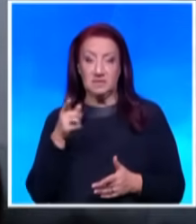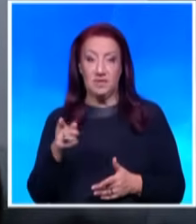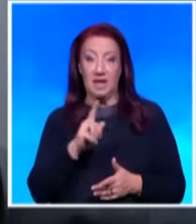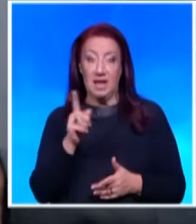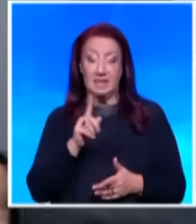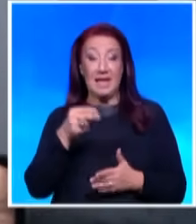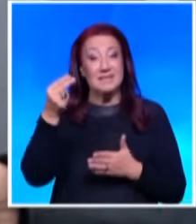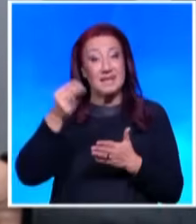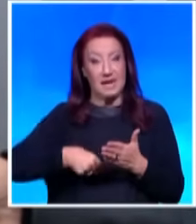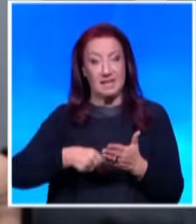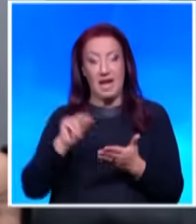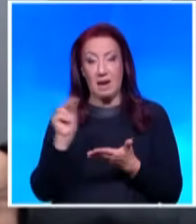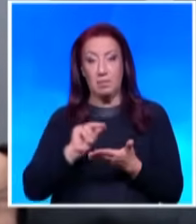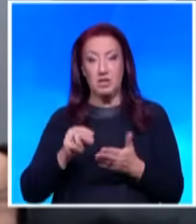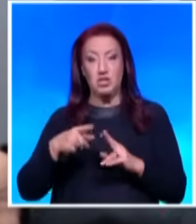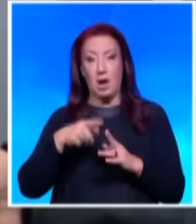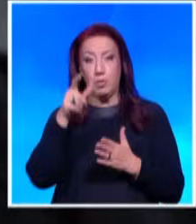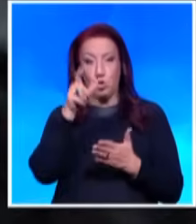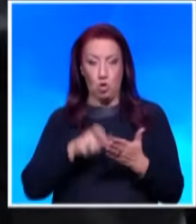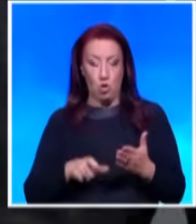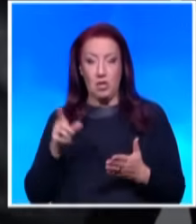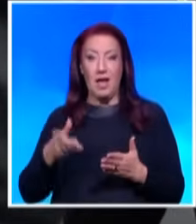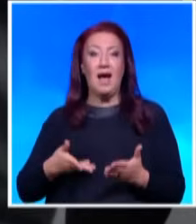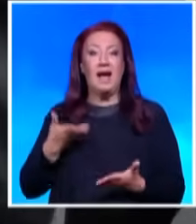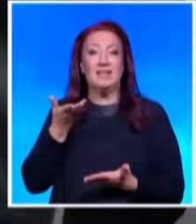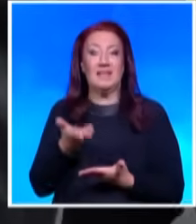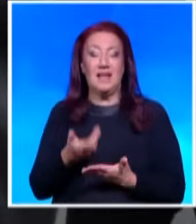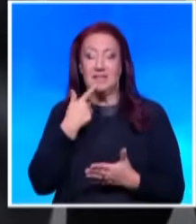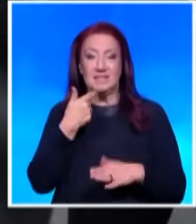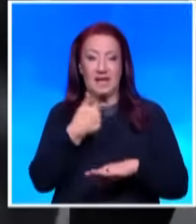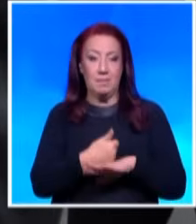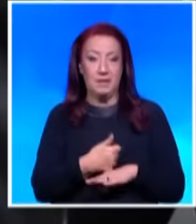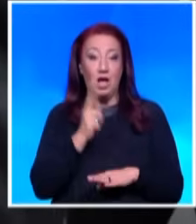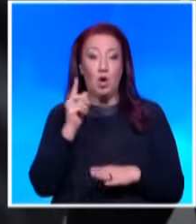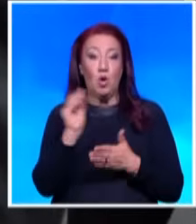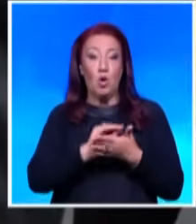протокола, секретара го попълни кандидат кмета Рангел Иванов. Кой попълни протокола? Рангел.